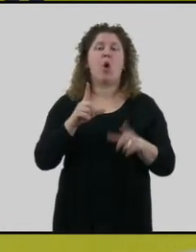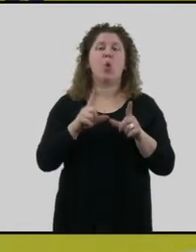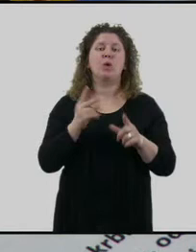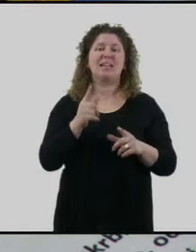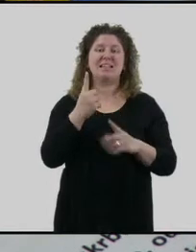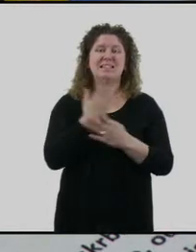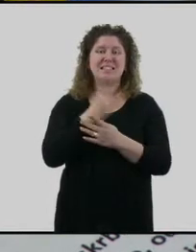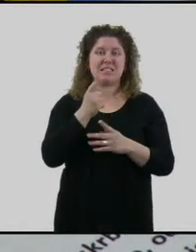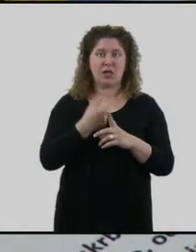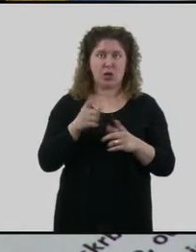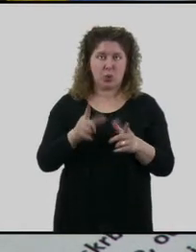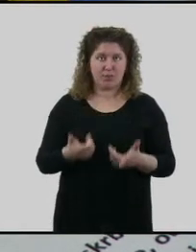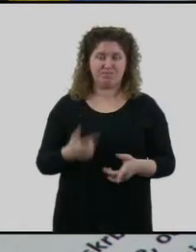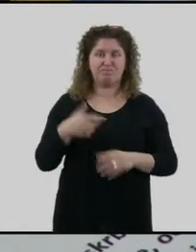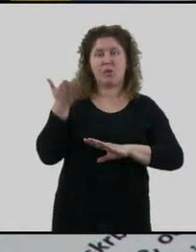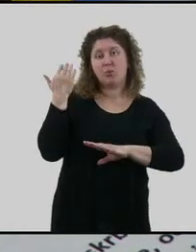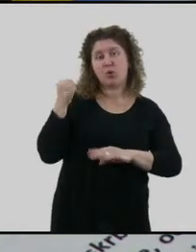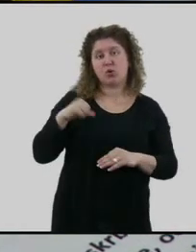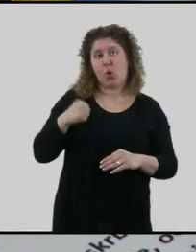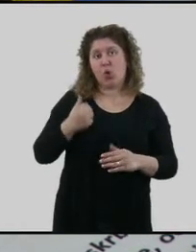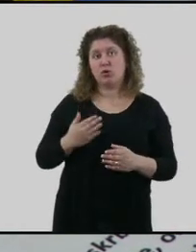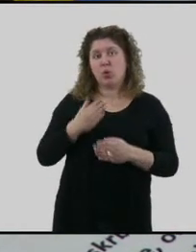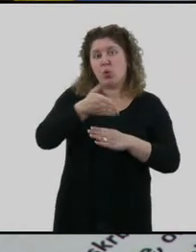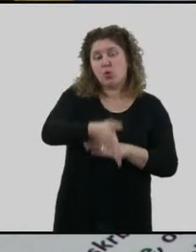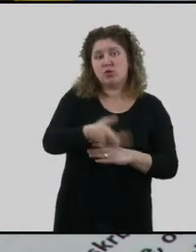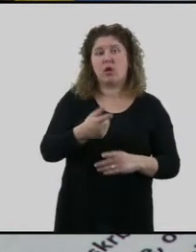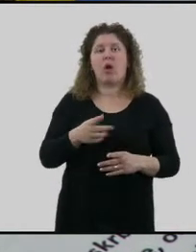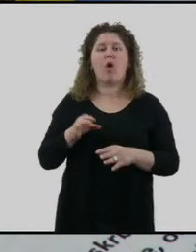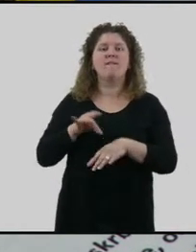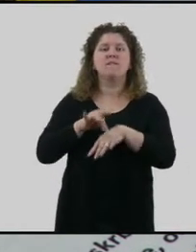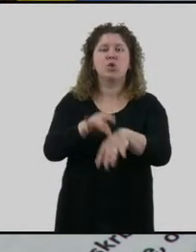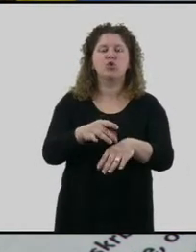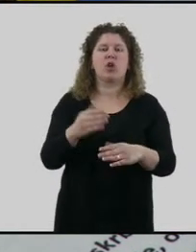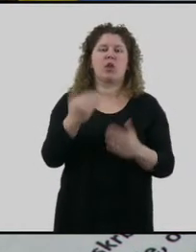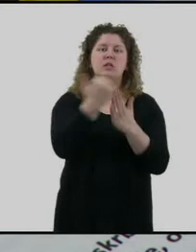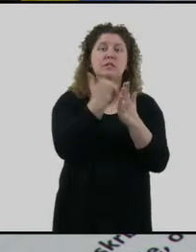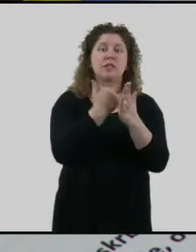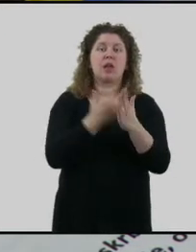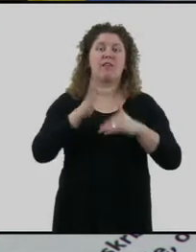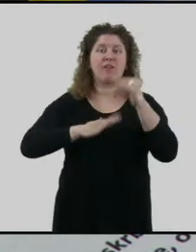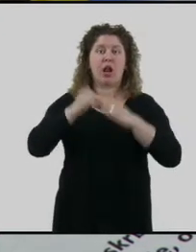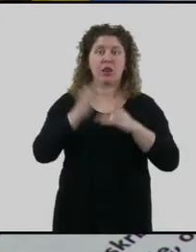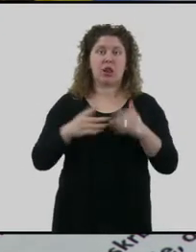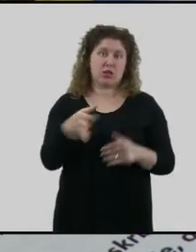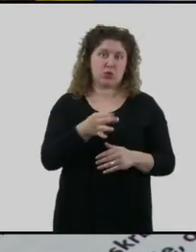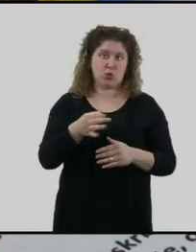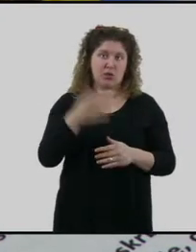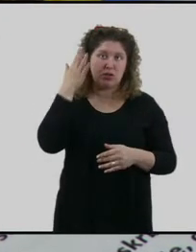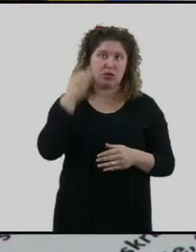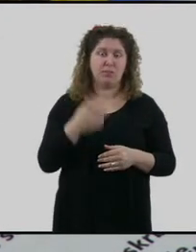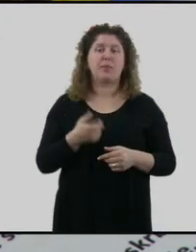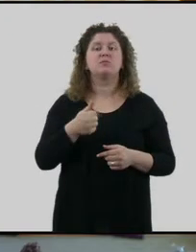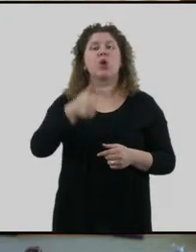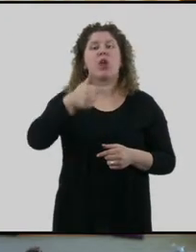riziku. 2015. godine, prošle godine, ušli smo u uvođenje standarda kvalitete socijalne skrbi, pa